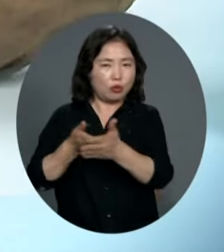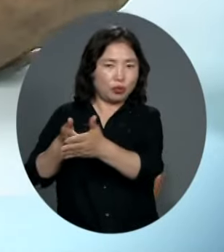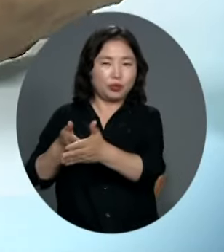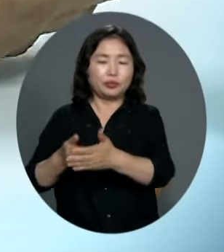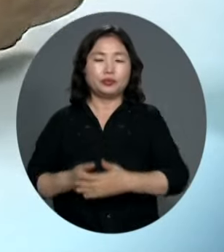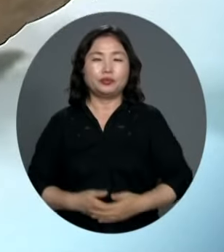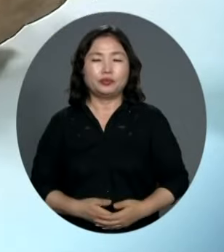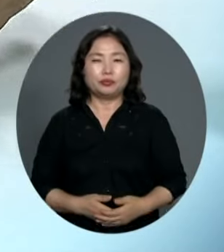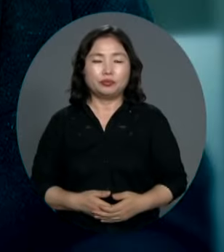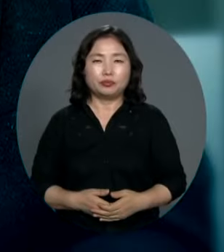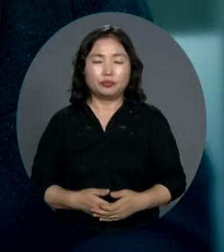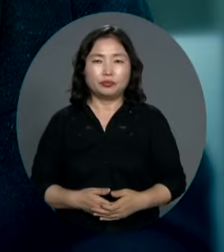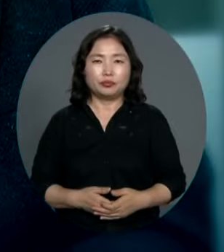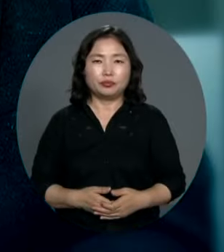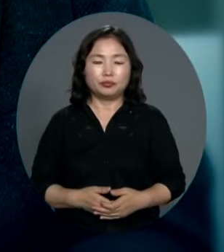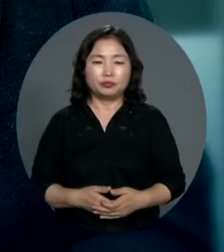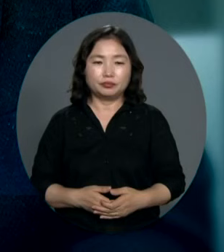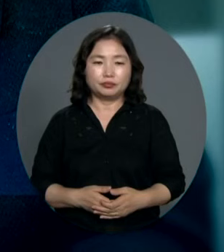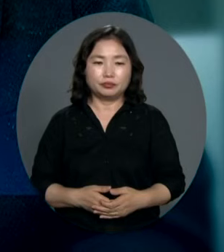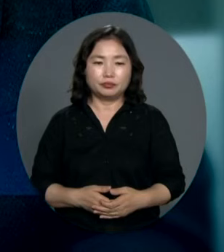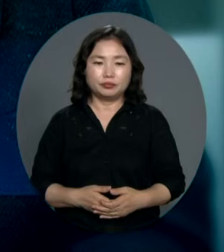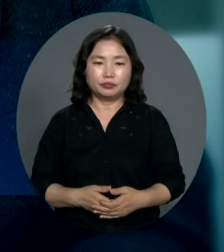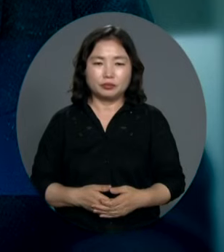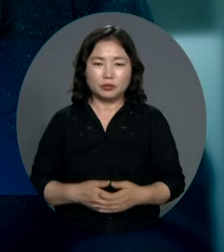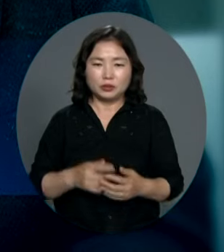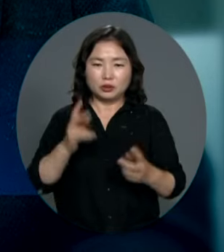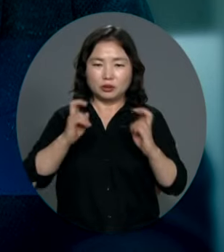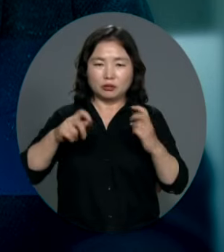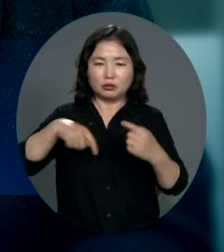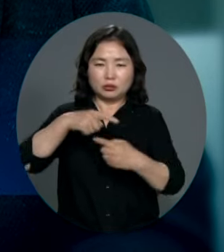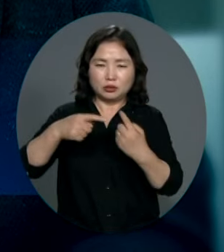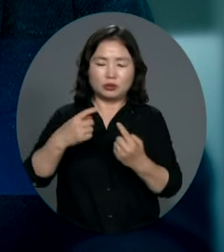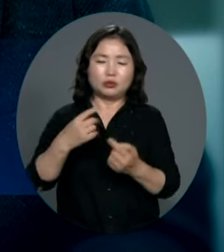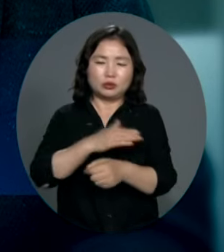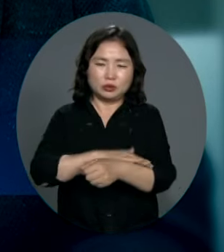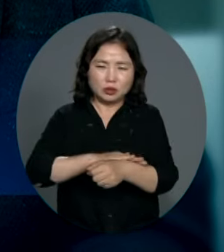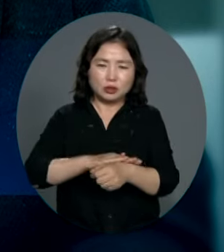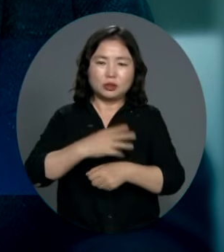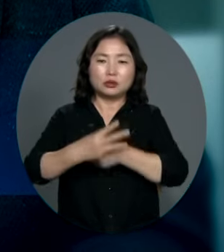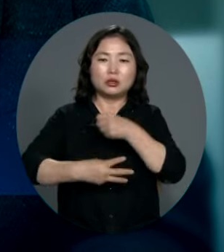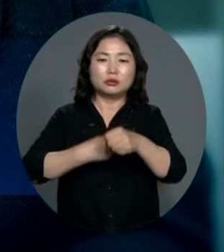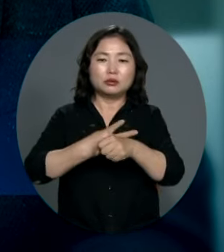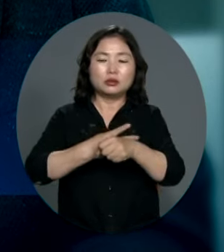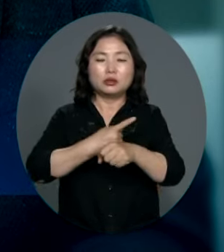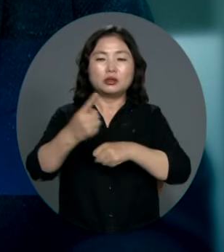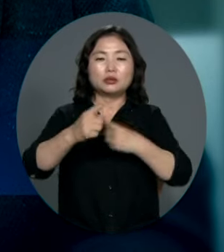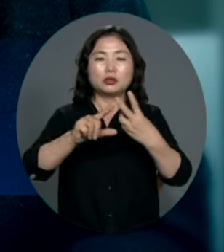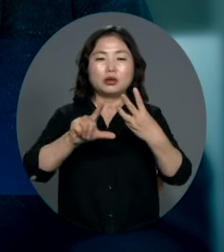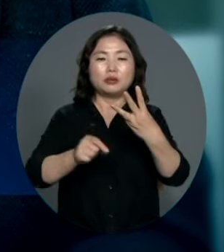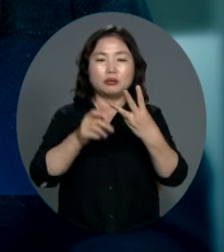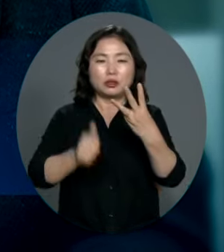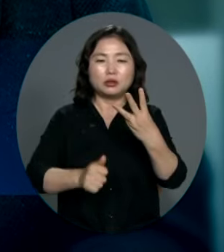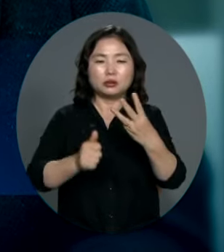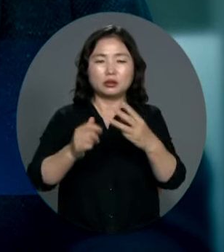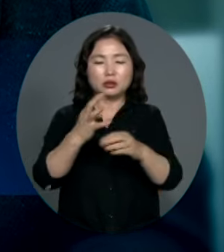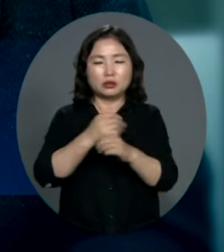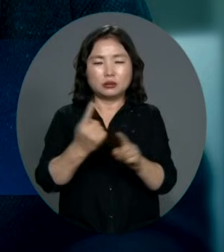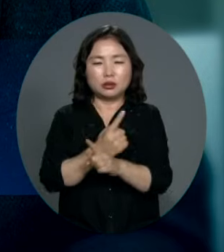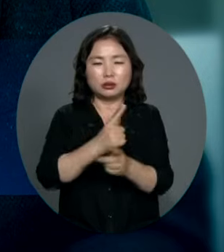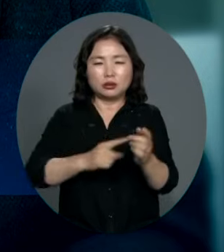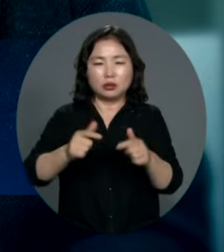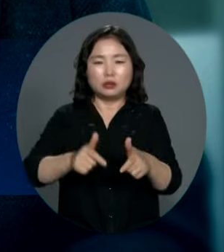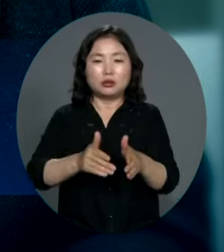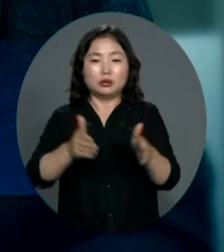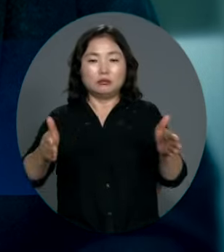청구했습니다. 기업을 계속 정상적으로 할 테니 내년 3월 말까지라도 개선기간을 더 주시면 우리가